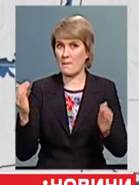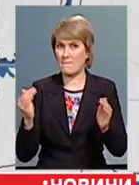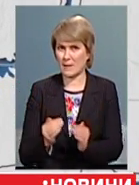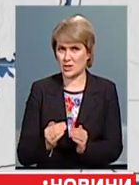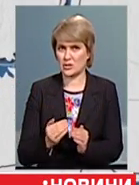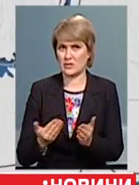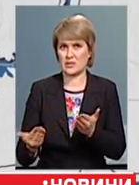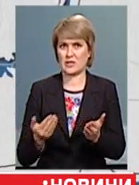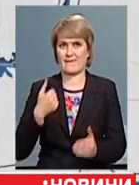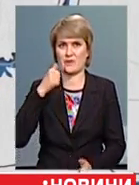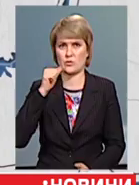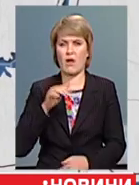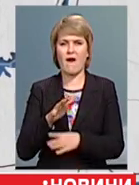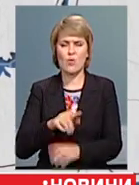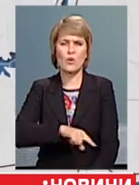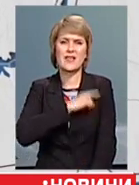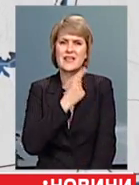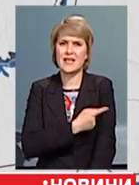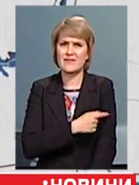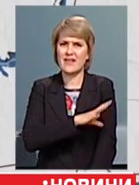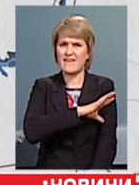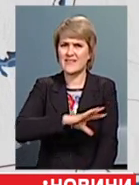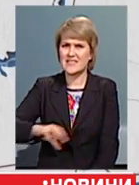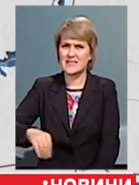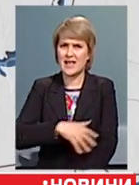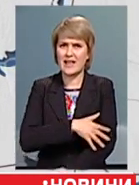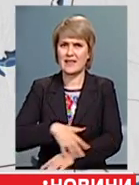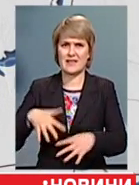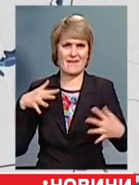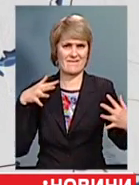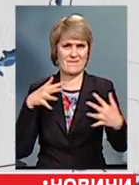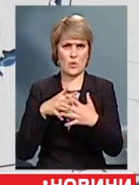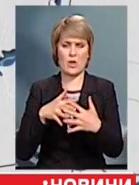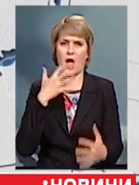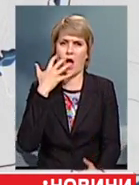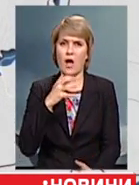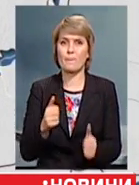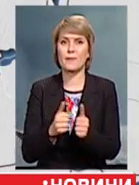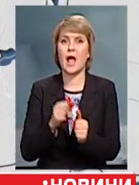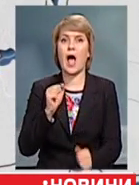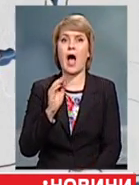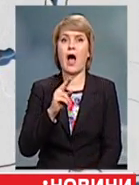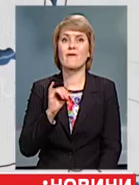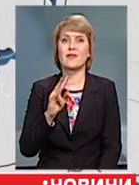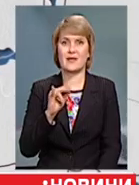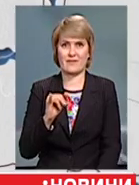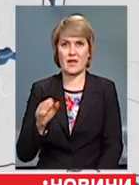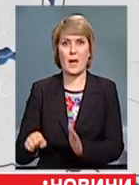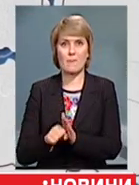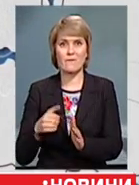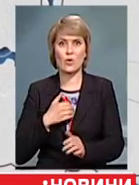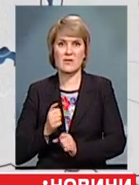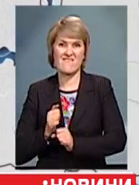раніше, інтенсивний по всій лінії фронту, кажуть у штабі. Найпекельніше біля Авдіївки, де бойовики намагаються витіснити військових із